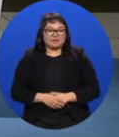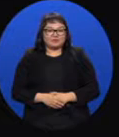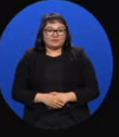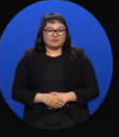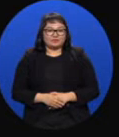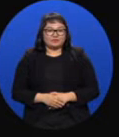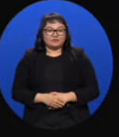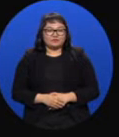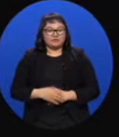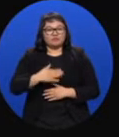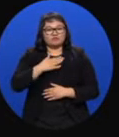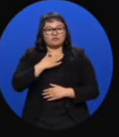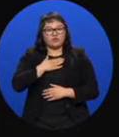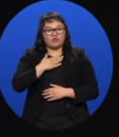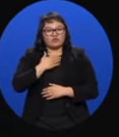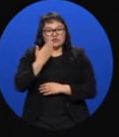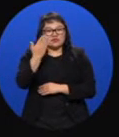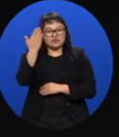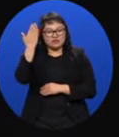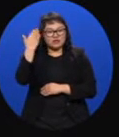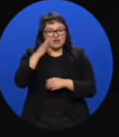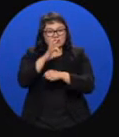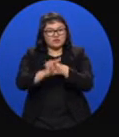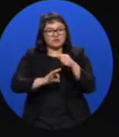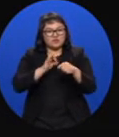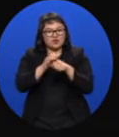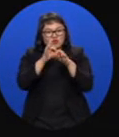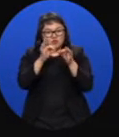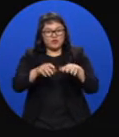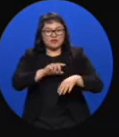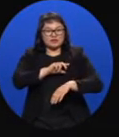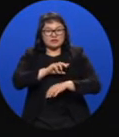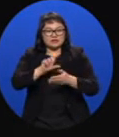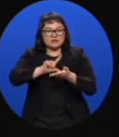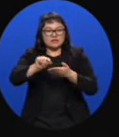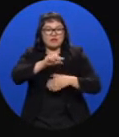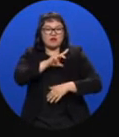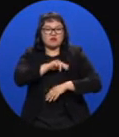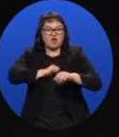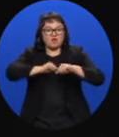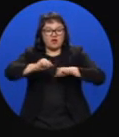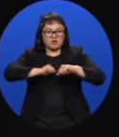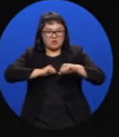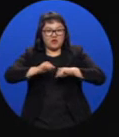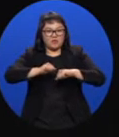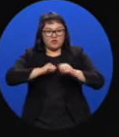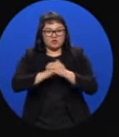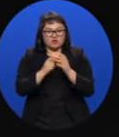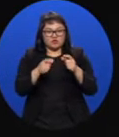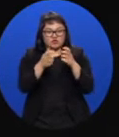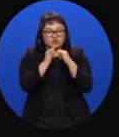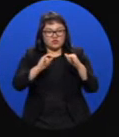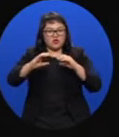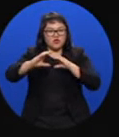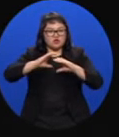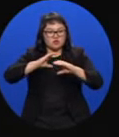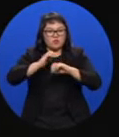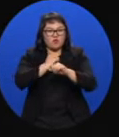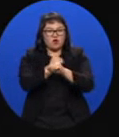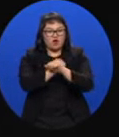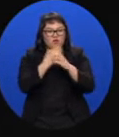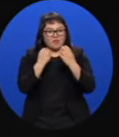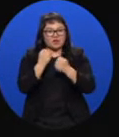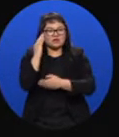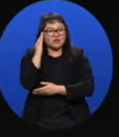예, 저는 지난 10년간 지방의회 활동을 하면서 지역 주민들과 소통하고 지역 주민들의